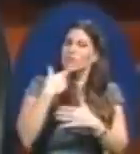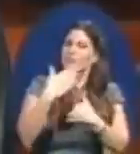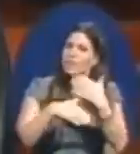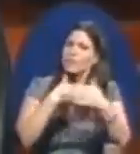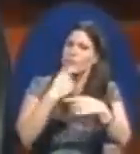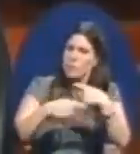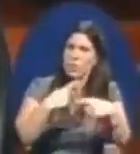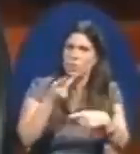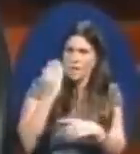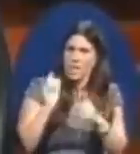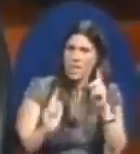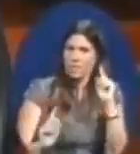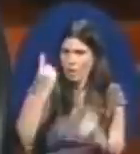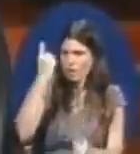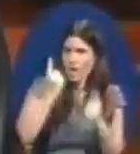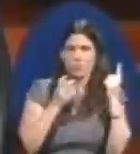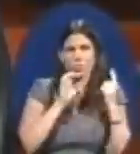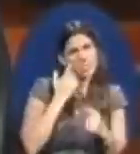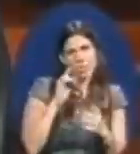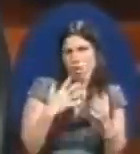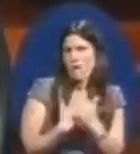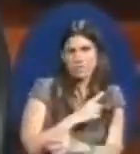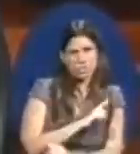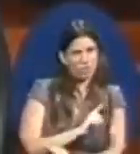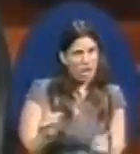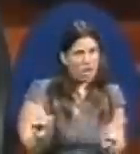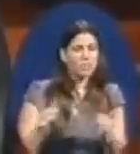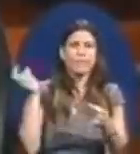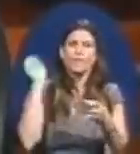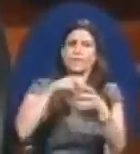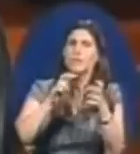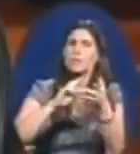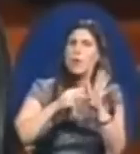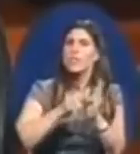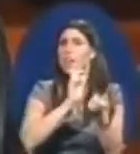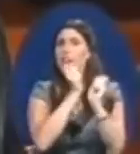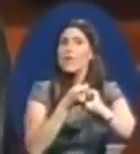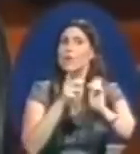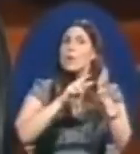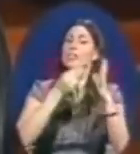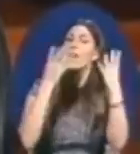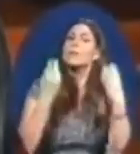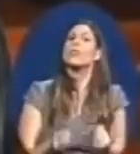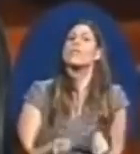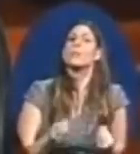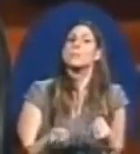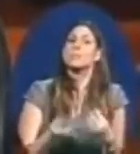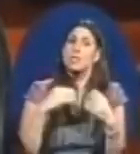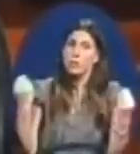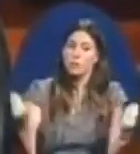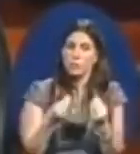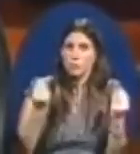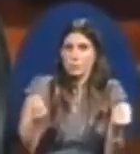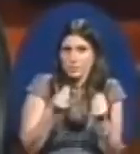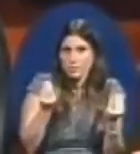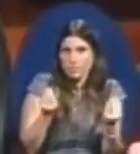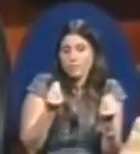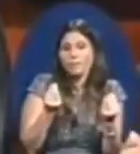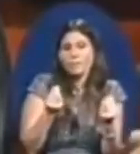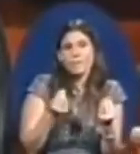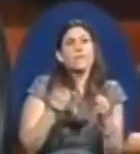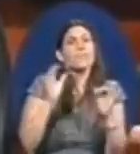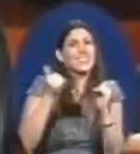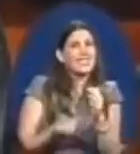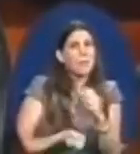השנים, וזו הייתה תופעה שהייתה ישנה, היא לא חדשה, נכנסו לפוליטיקה, הפכו לפוליטיקאים טובים. יש משהו בדבר הזה שהוא